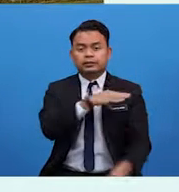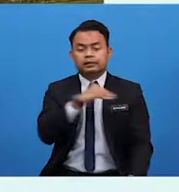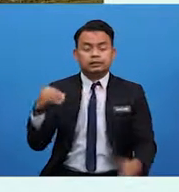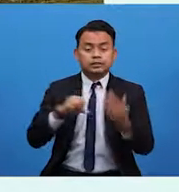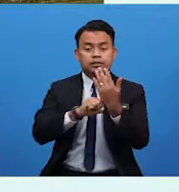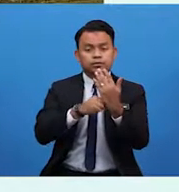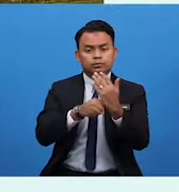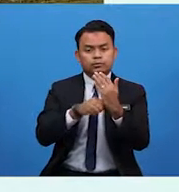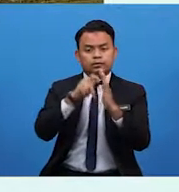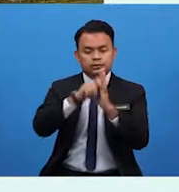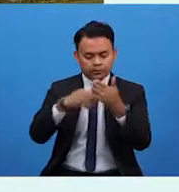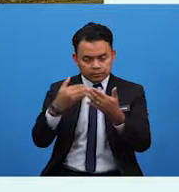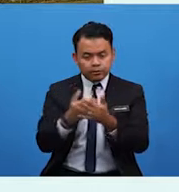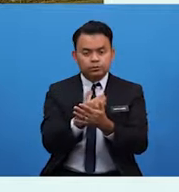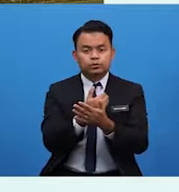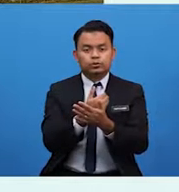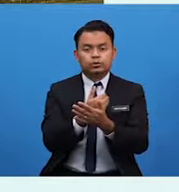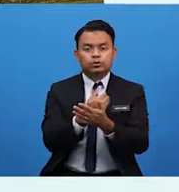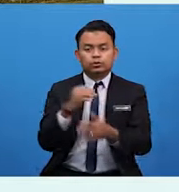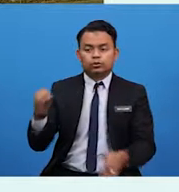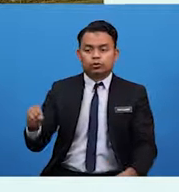sebagai sumber tenaga elektrik.